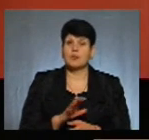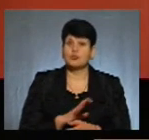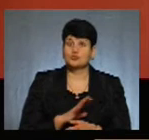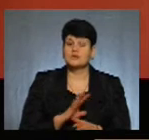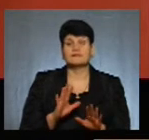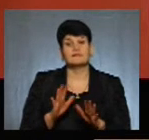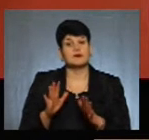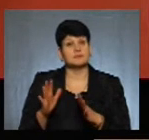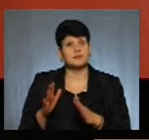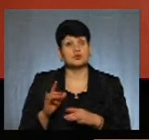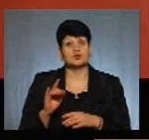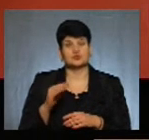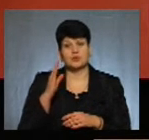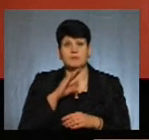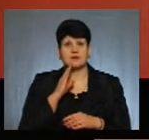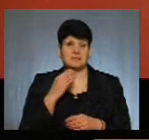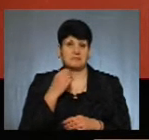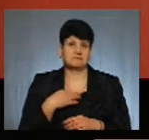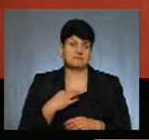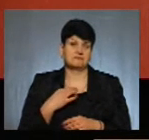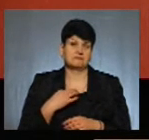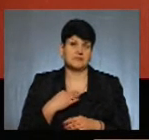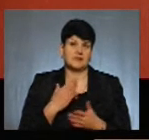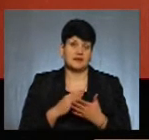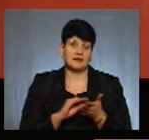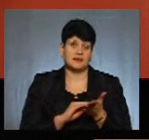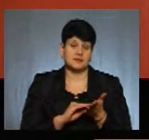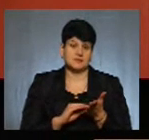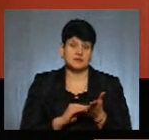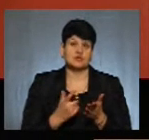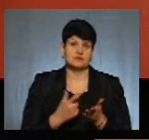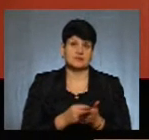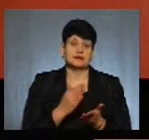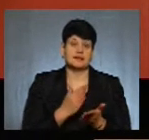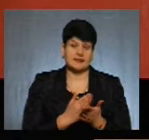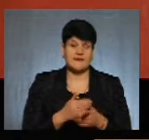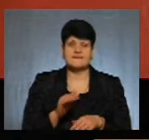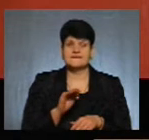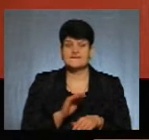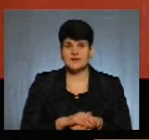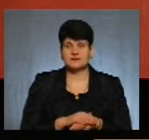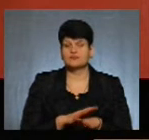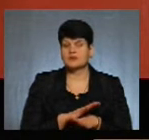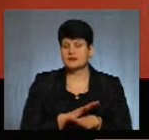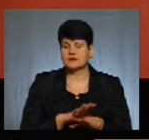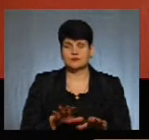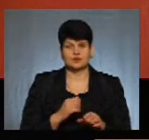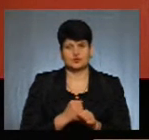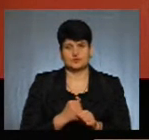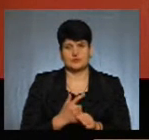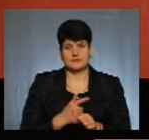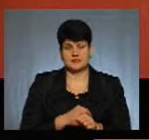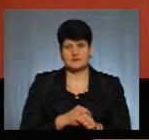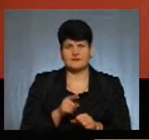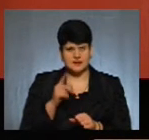бували такі випадки, що батьки легковажили і відмітка є про те, що дитина вакцинована, але фактично вона не була